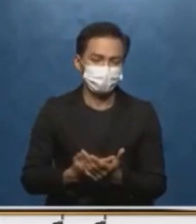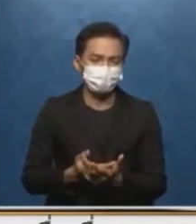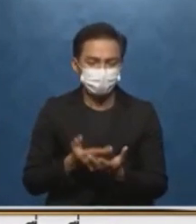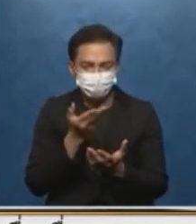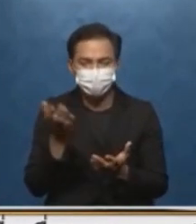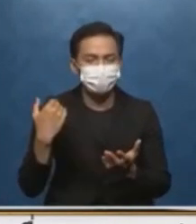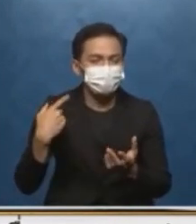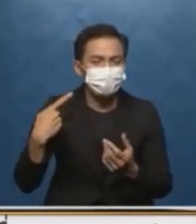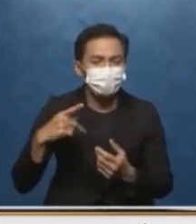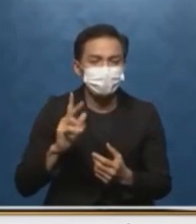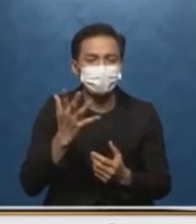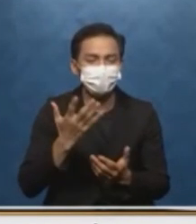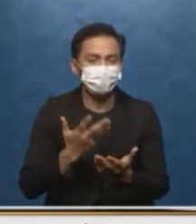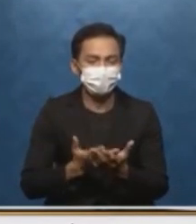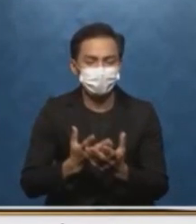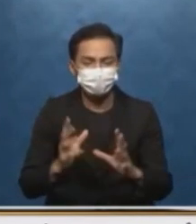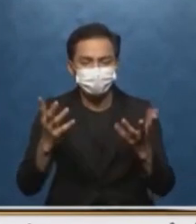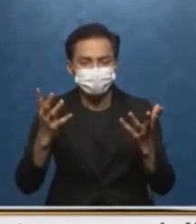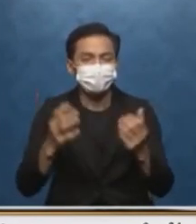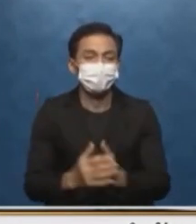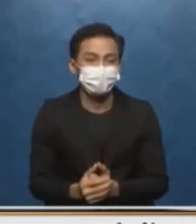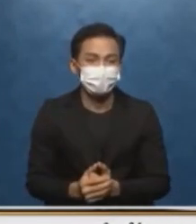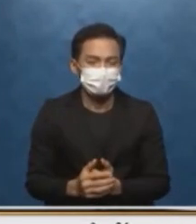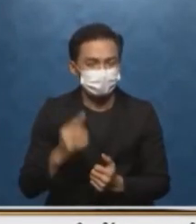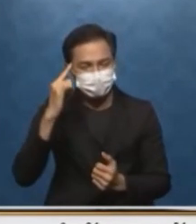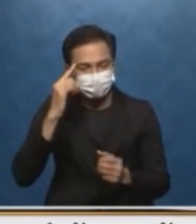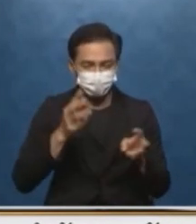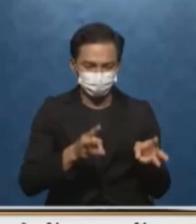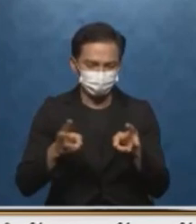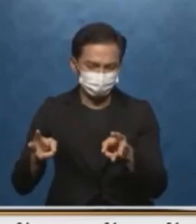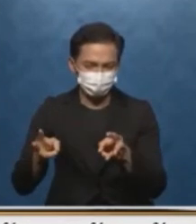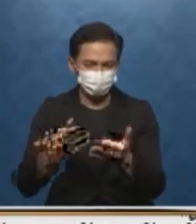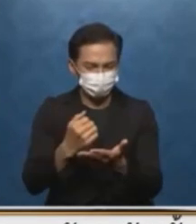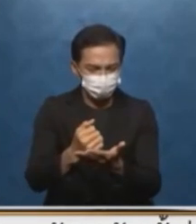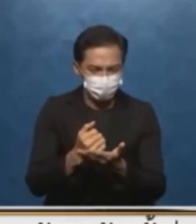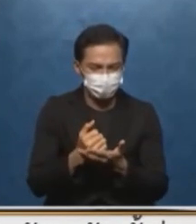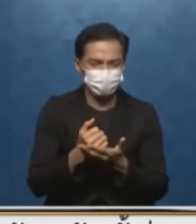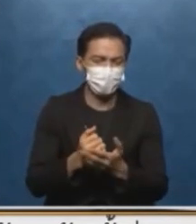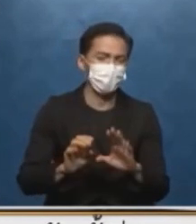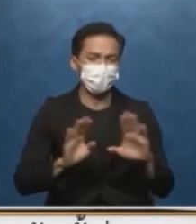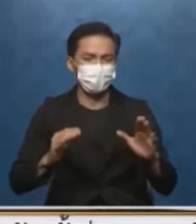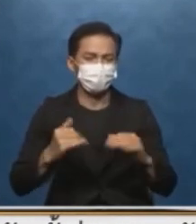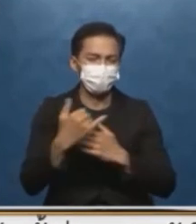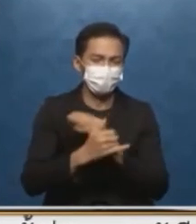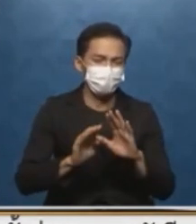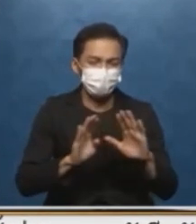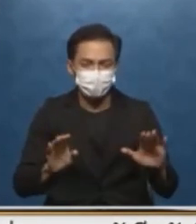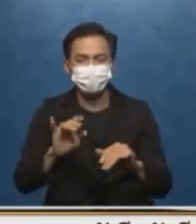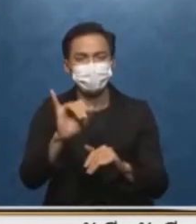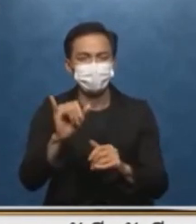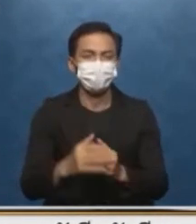มานะคะแล้วก็ดูท่าทางว่ายังไม่มีแนวทางที่จะเปิดประเทศในเร็วๆนี้ถ้าท่านยังมัวดูแ